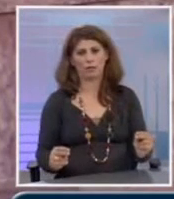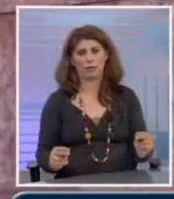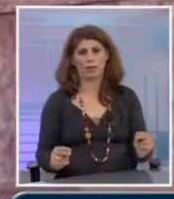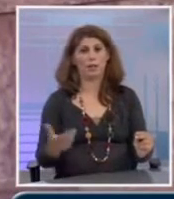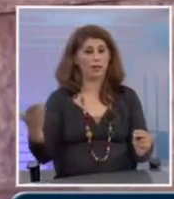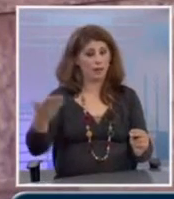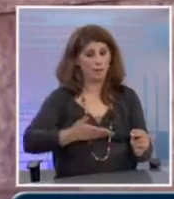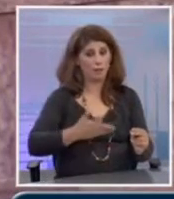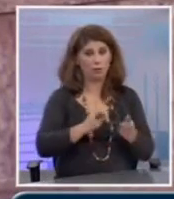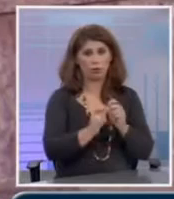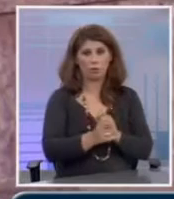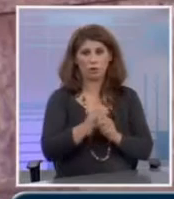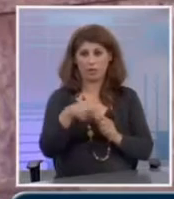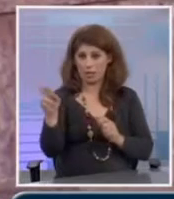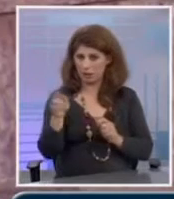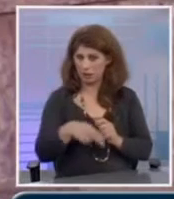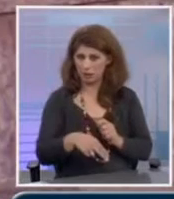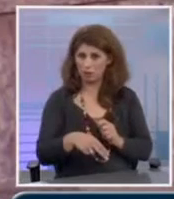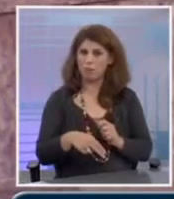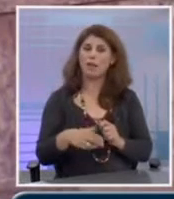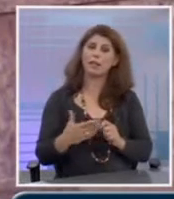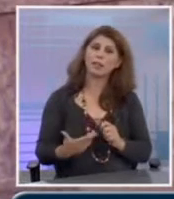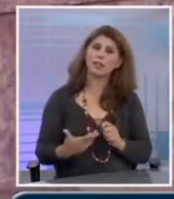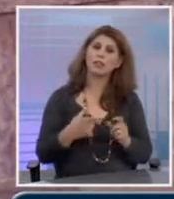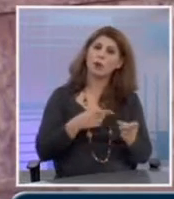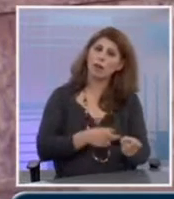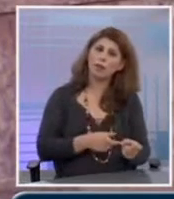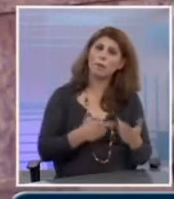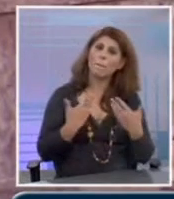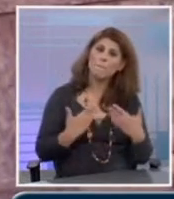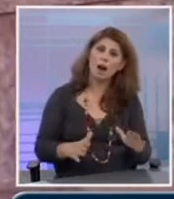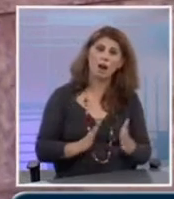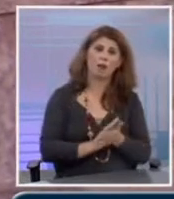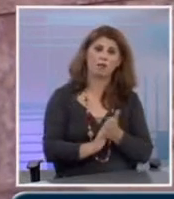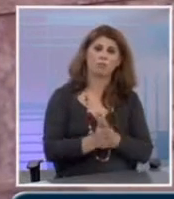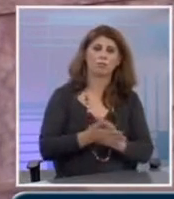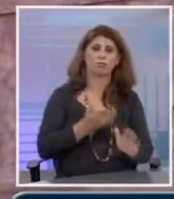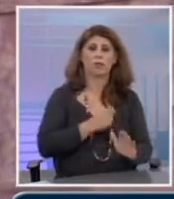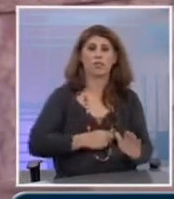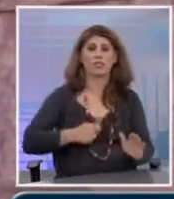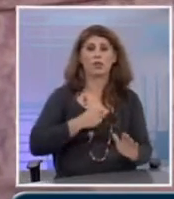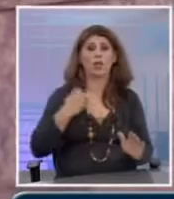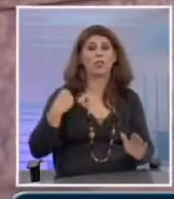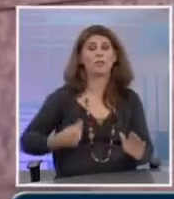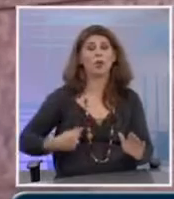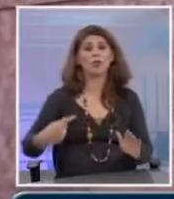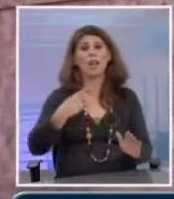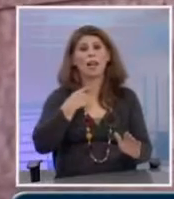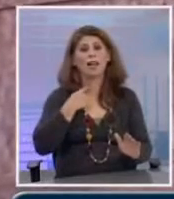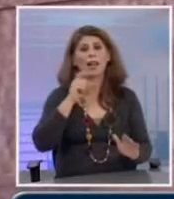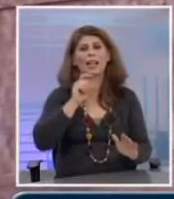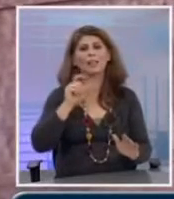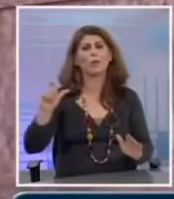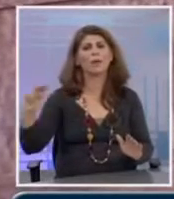τώρα μια τροπολογία και να το καταργήσουμε, διότι το έγκλημα έγινε. Δυστυχώς το δημόσιο έχασε εκατομμύρια